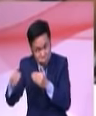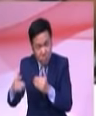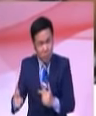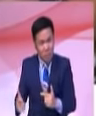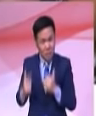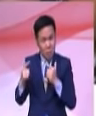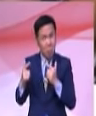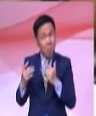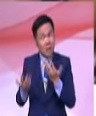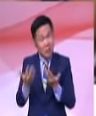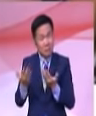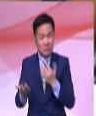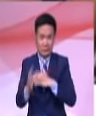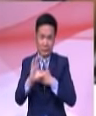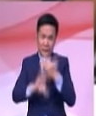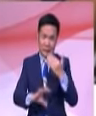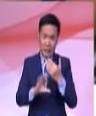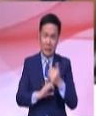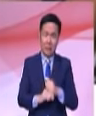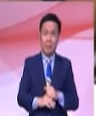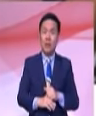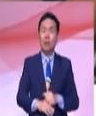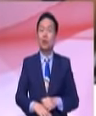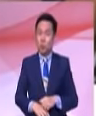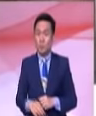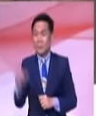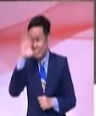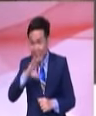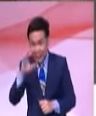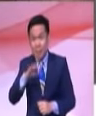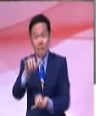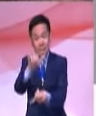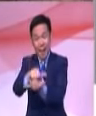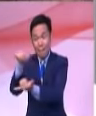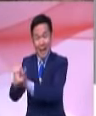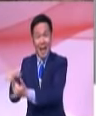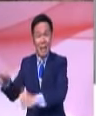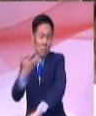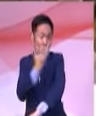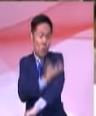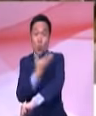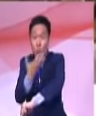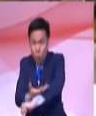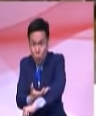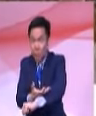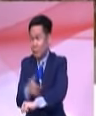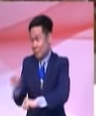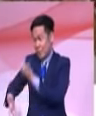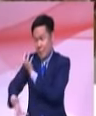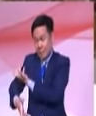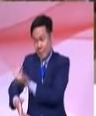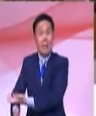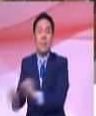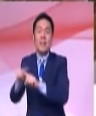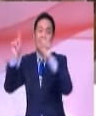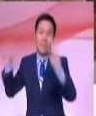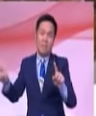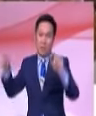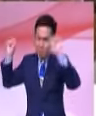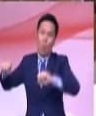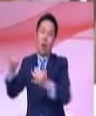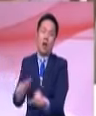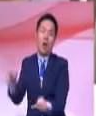cacat. So kita terpaksa cari yang different genetic line. Beliau berkata demikian selepas majlis Juwita dan Jiwang Thais Denote